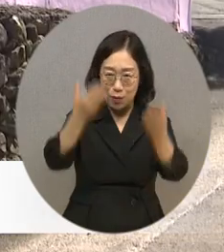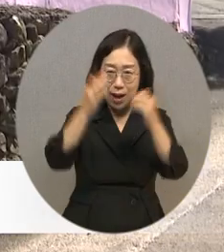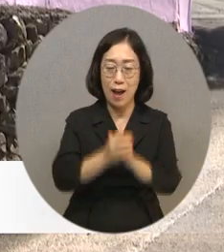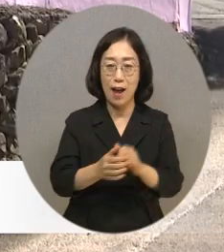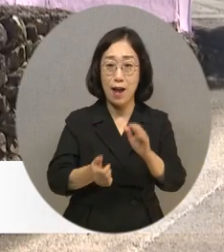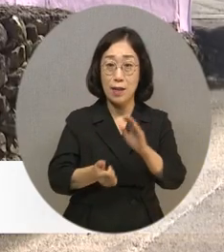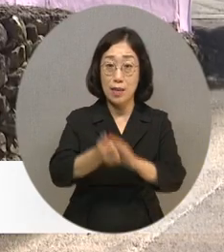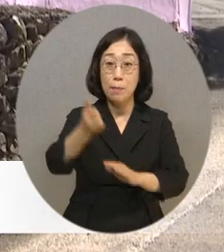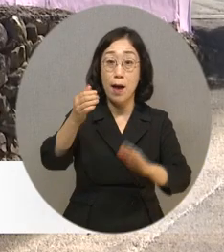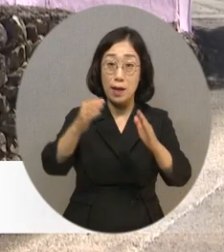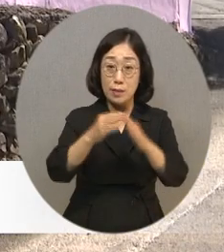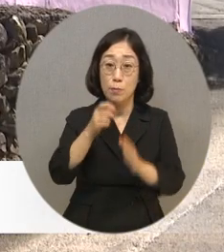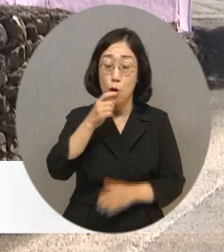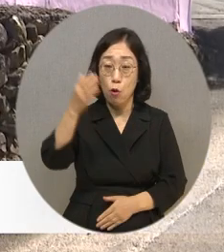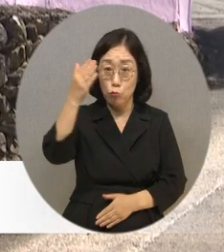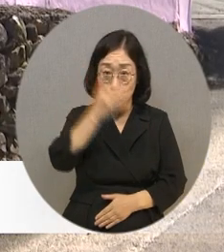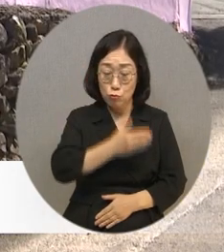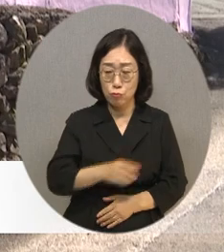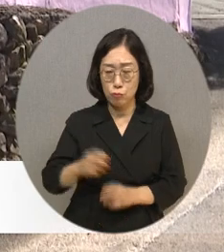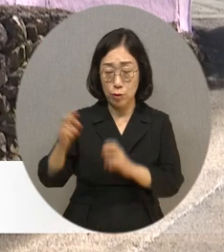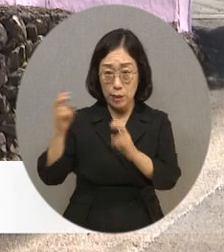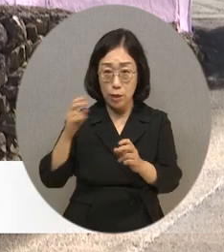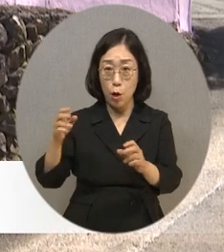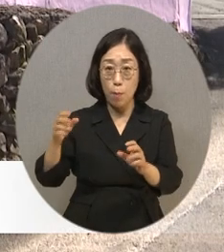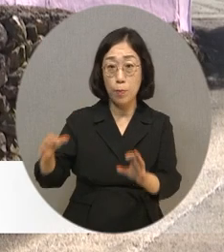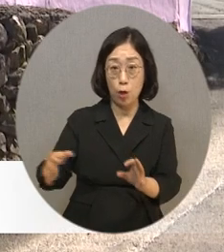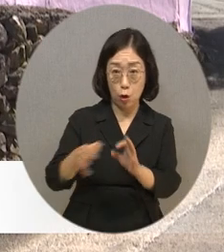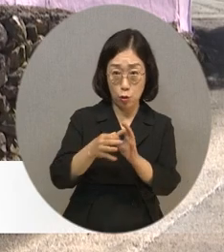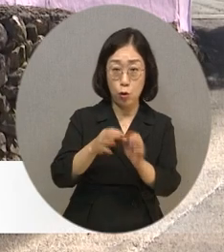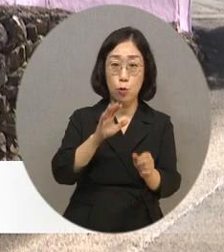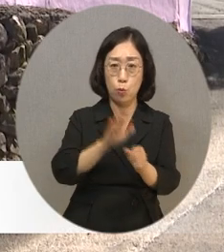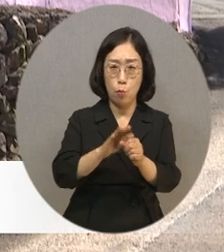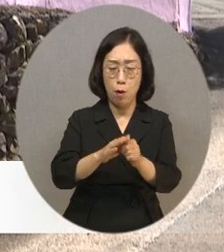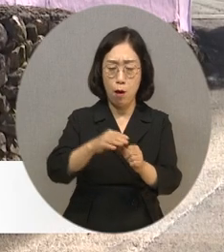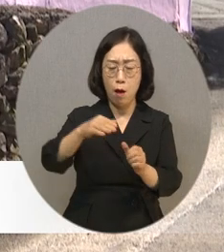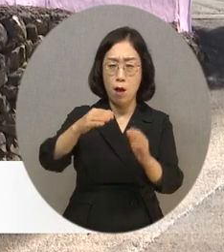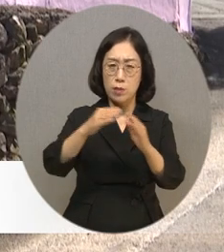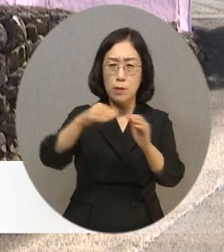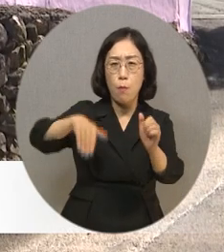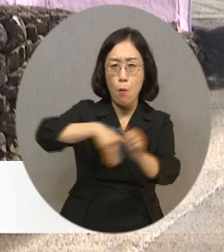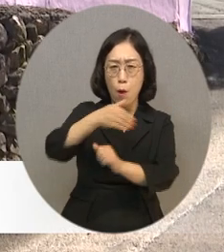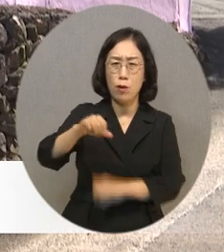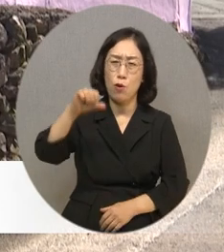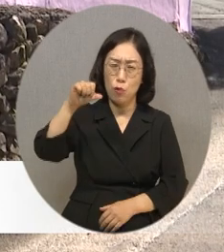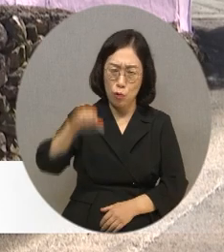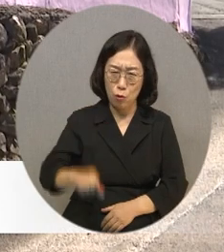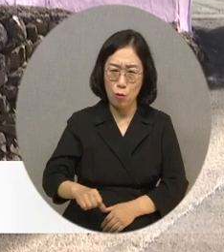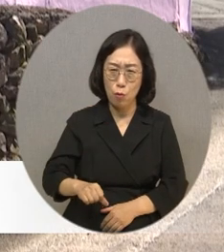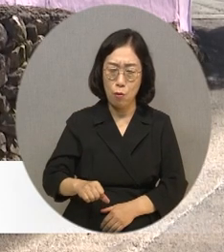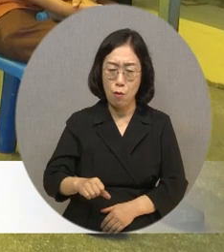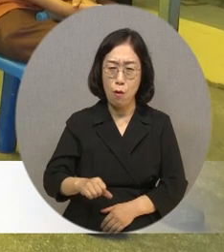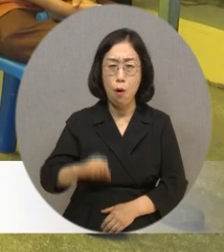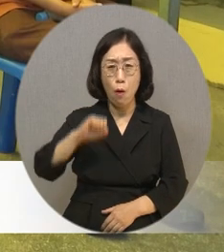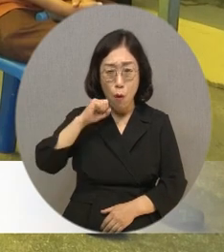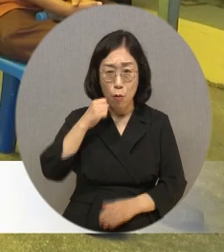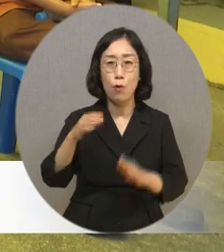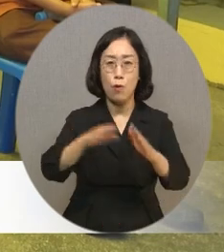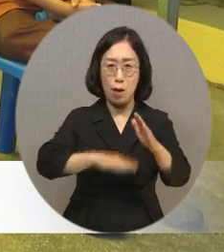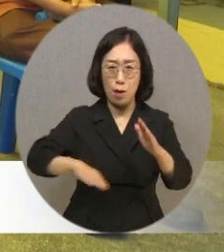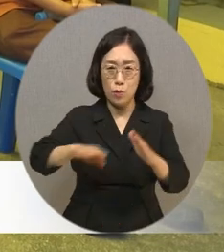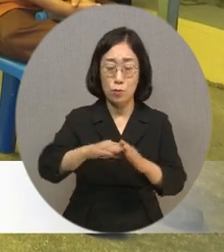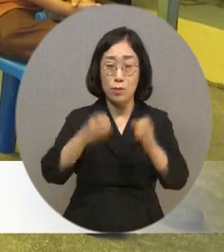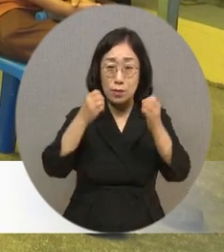희망하우스 여수시가 민간 후원 처와 연계에 열악한 주거 환경에서 생활하는 저소득 가정에 새